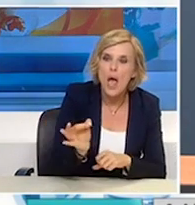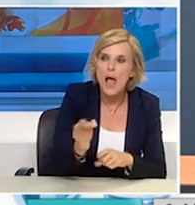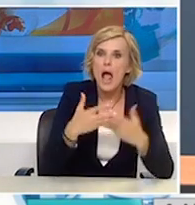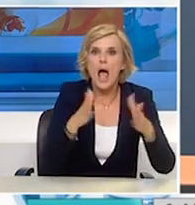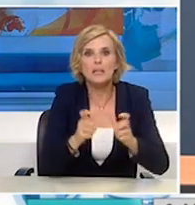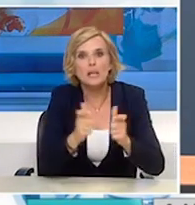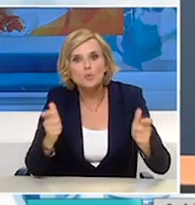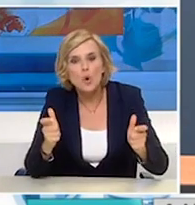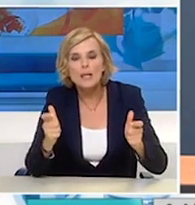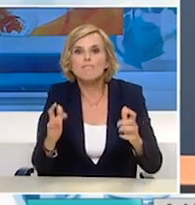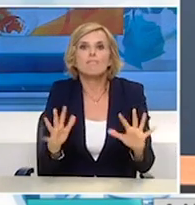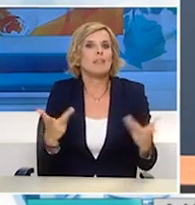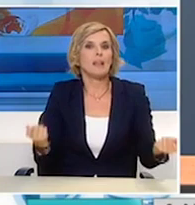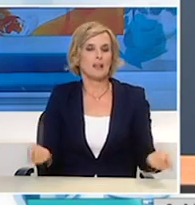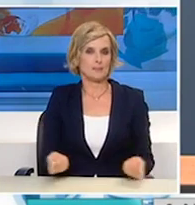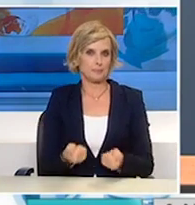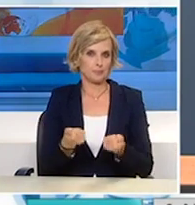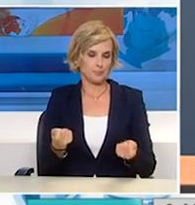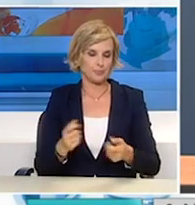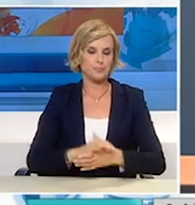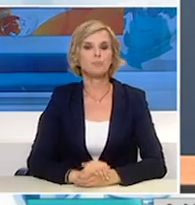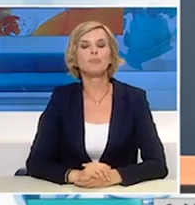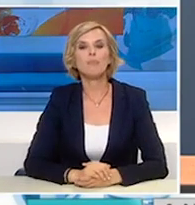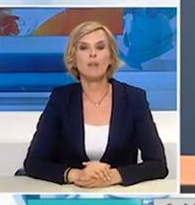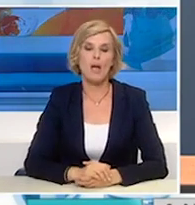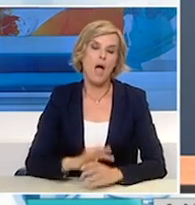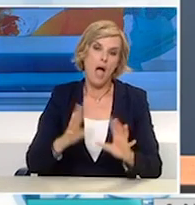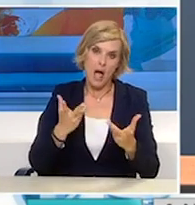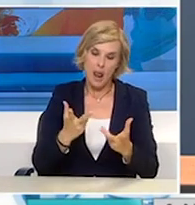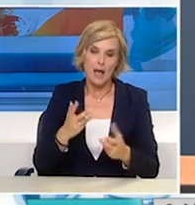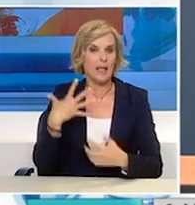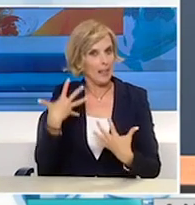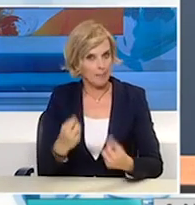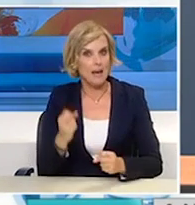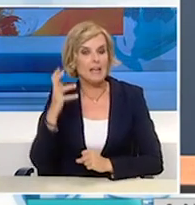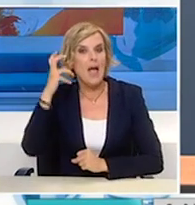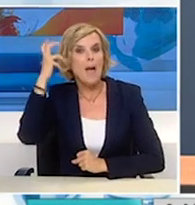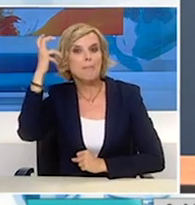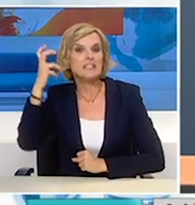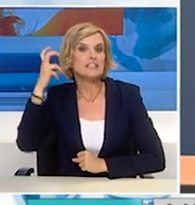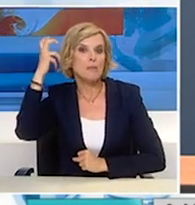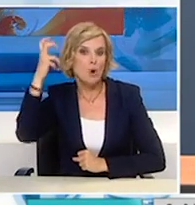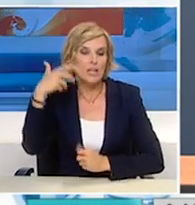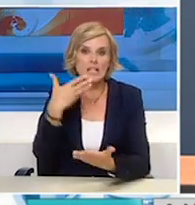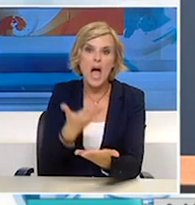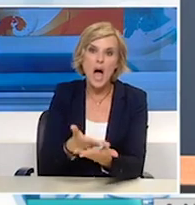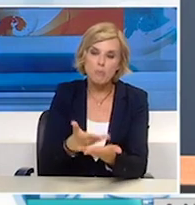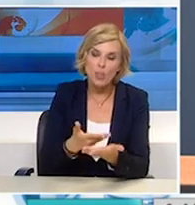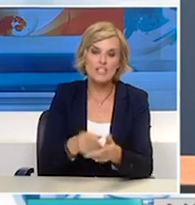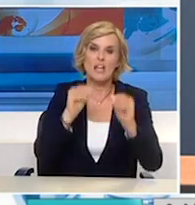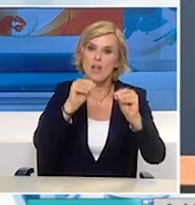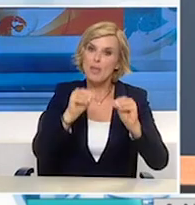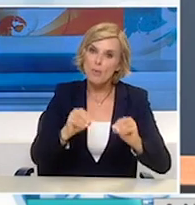Πέραν όμως των επιστημονικών δεδομένων, που αμέσως θα σας πω, πρέπει να λαμβάνουμε υπόψη και άλλες παραμέτρους, όπως κοινωνικές και οικονομικές